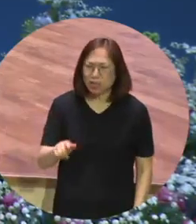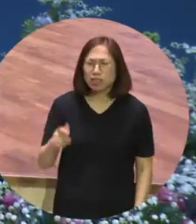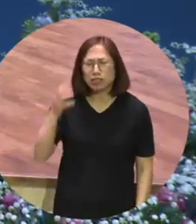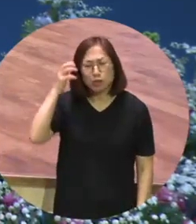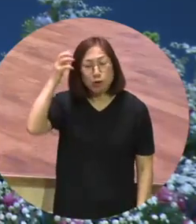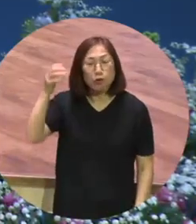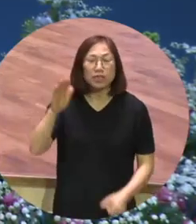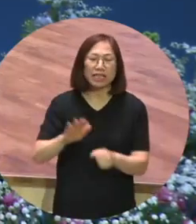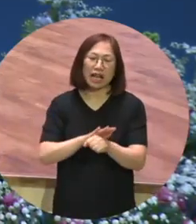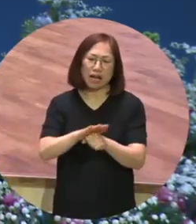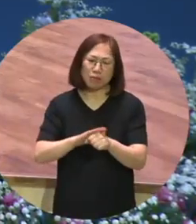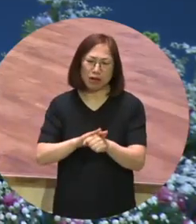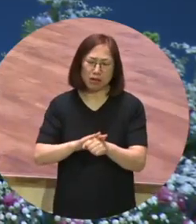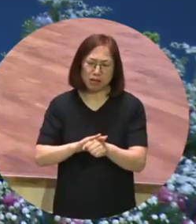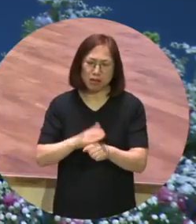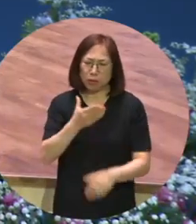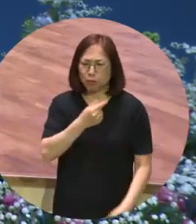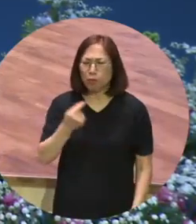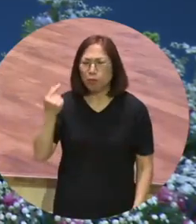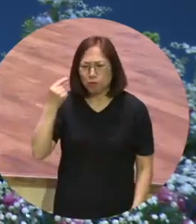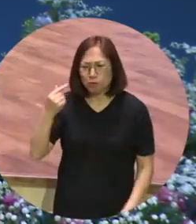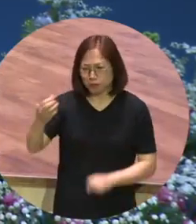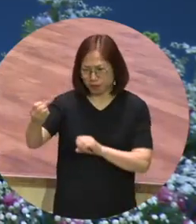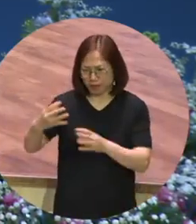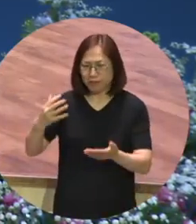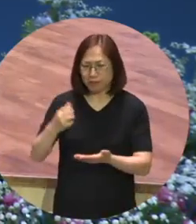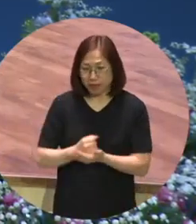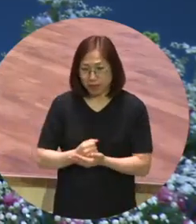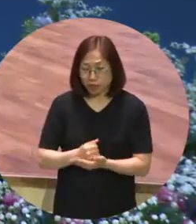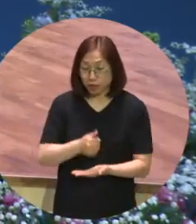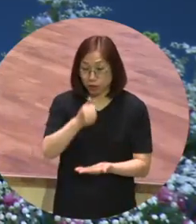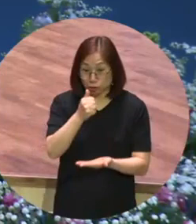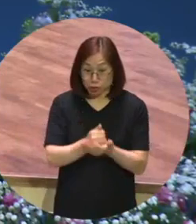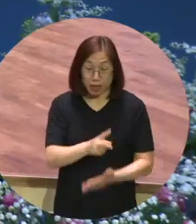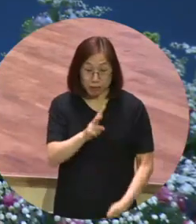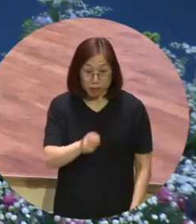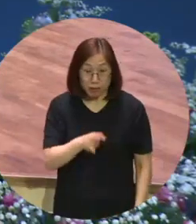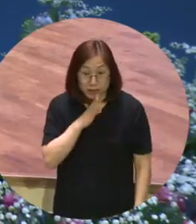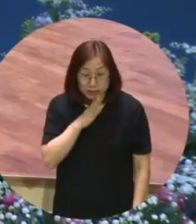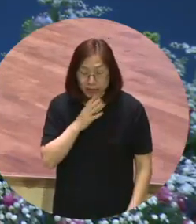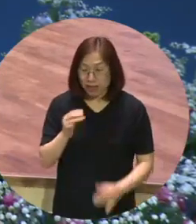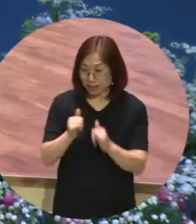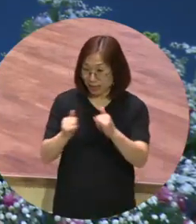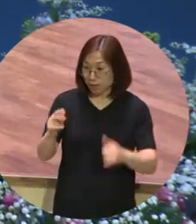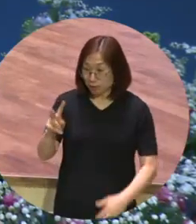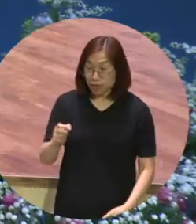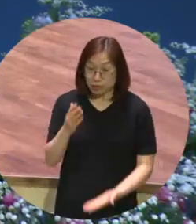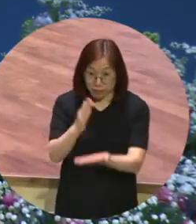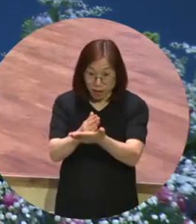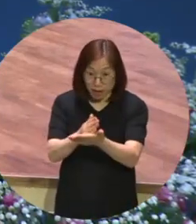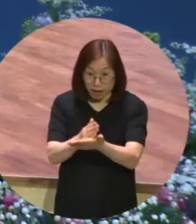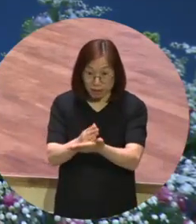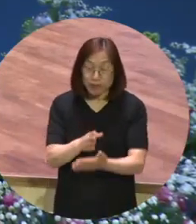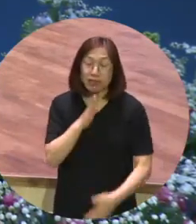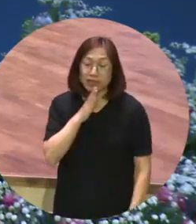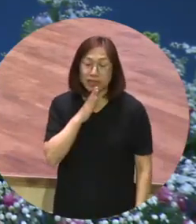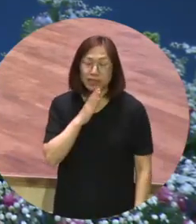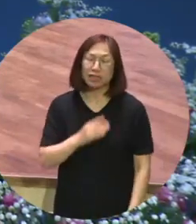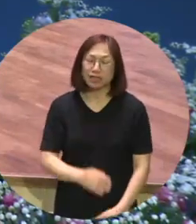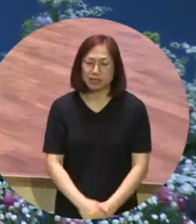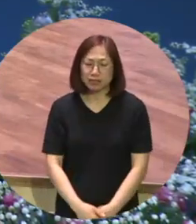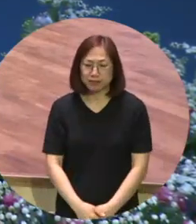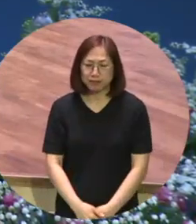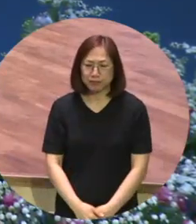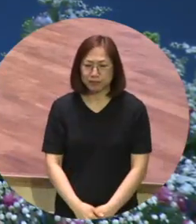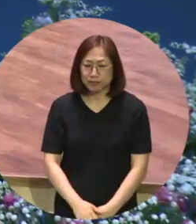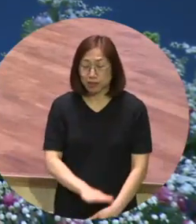사랑해야 돼요. 그러니까 죄는 미워하되 사람 미워하지 마라 그러잖아요. 그러니까 여러분이 살아가는